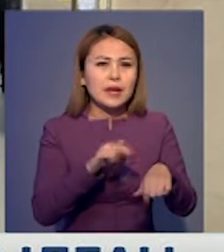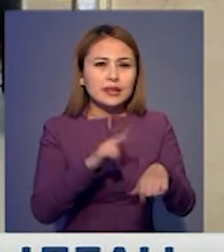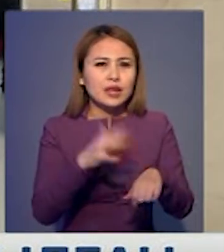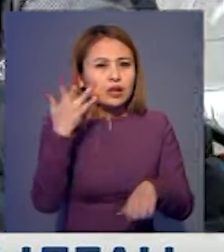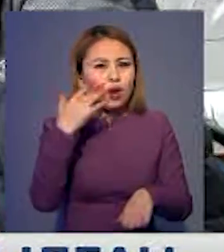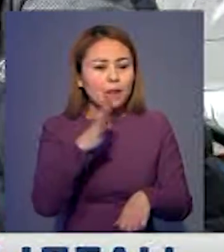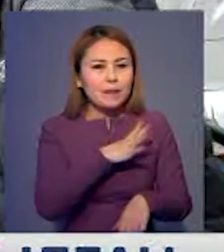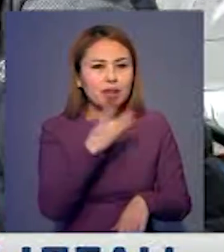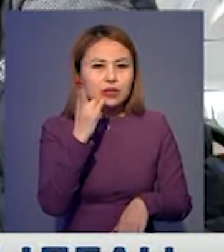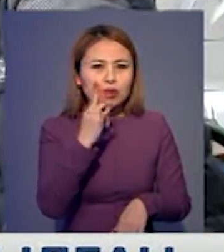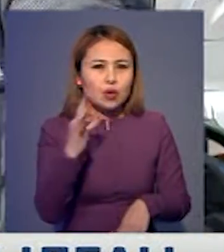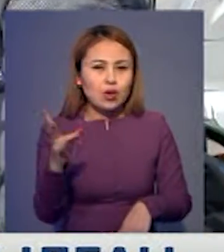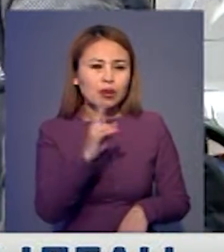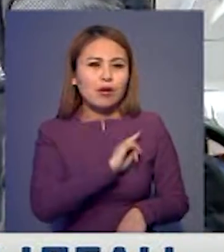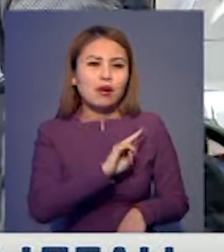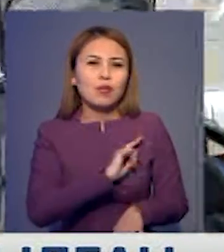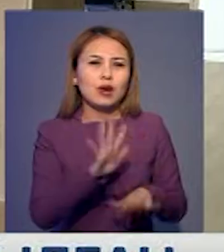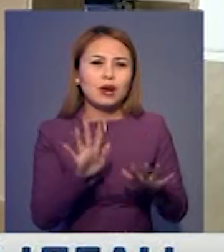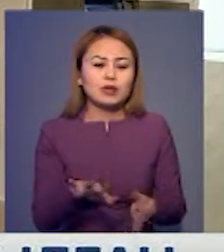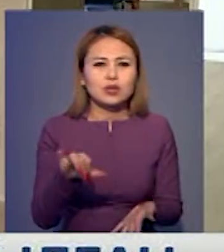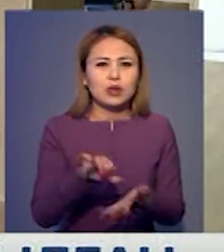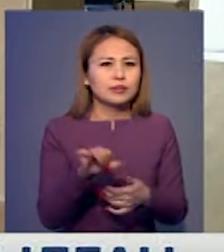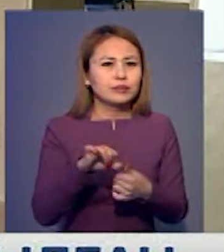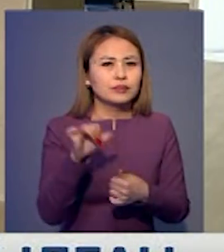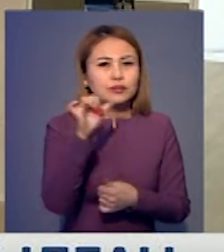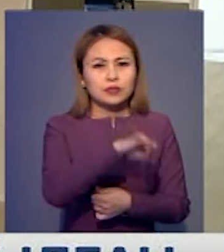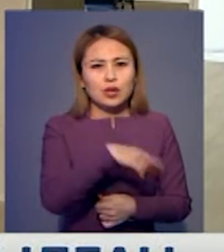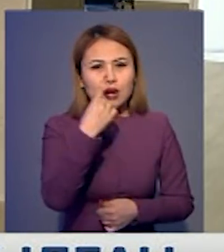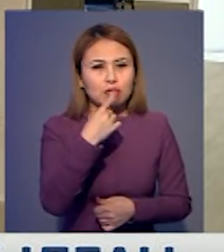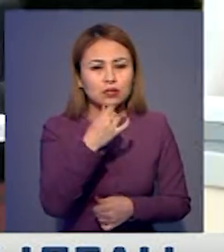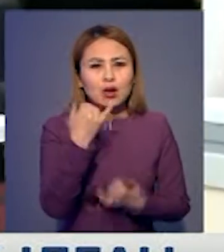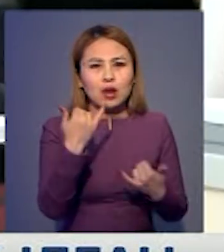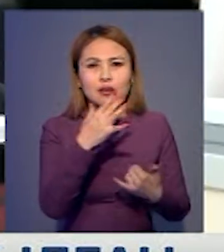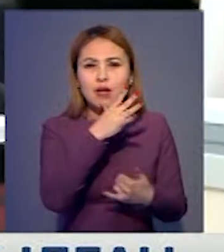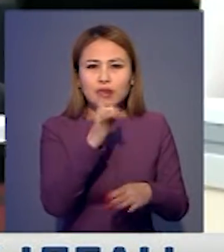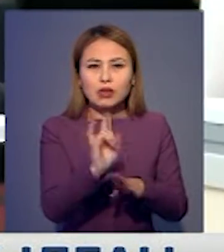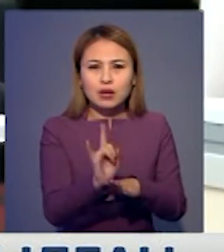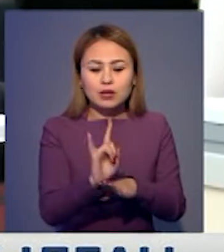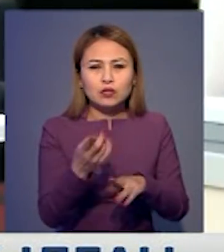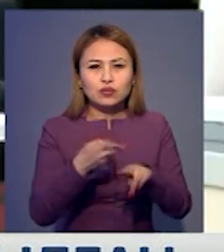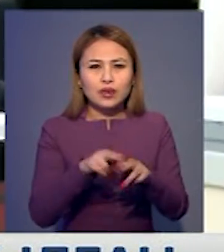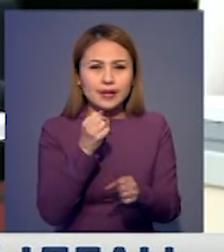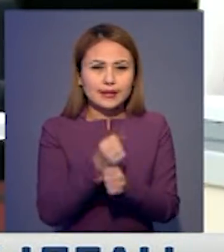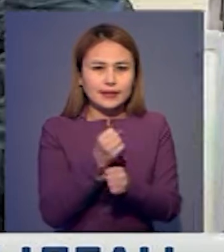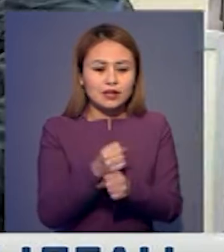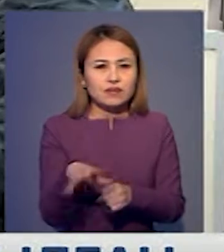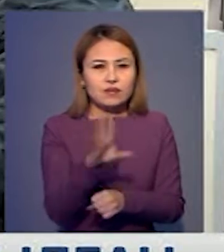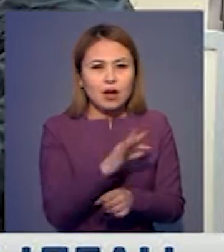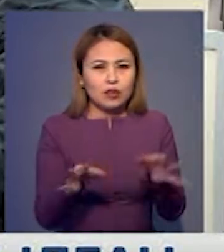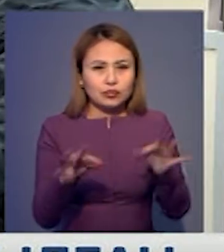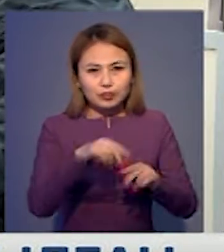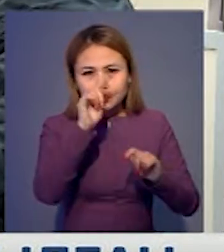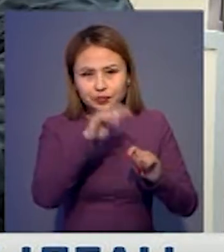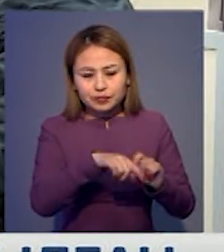Полицейлер бұл дерекке халыққа қызмет көрсету орталығы мамандарының қатысы барын жоққа шығармайды. Қазір алаяқтық әрекеті бойынша қылмыстық іс